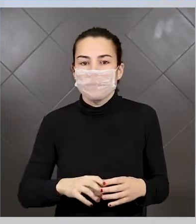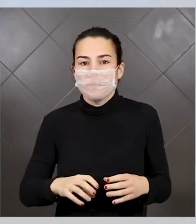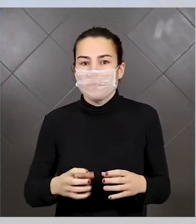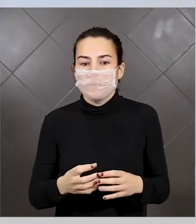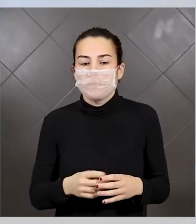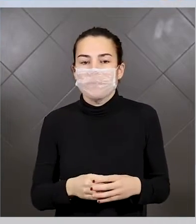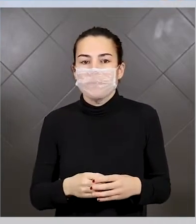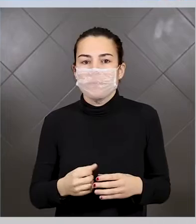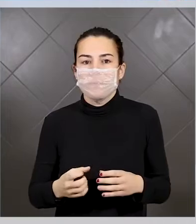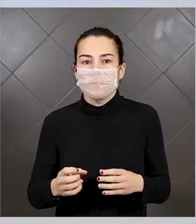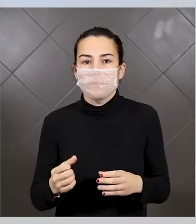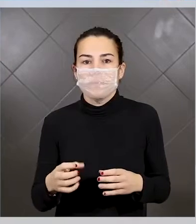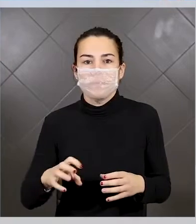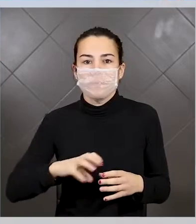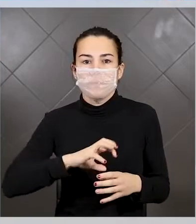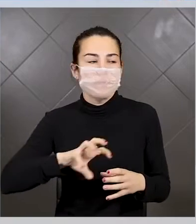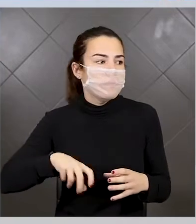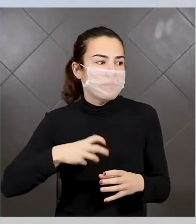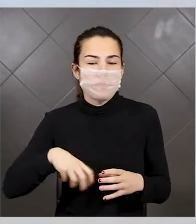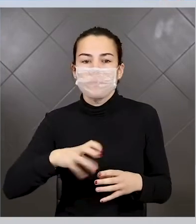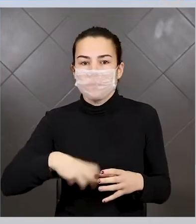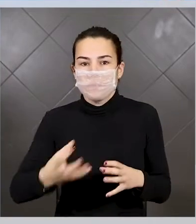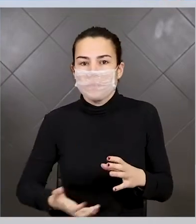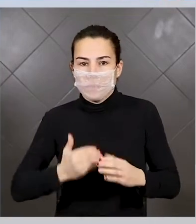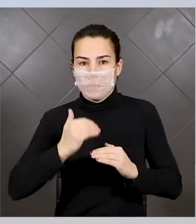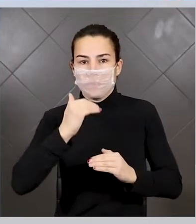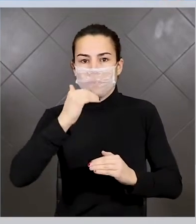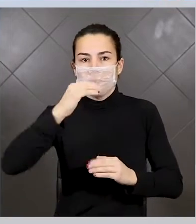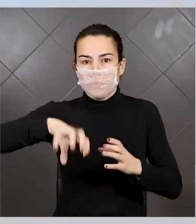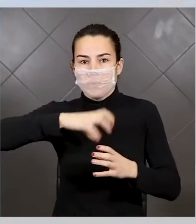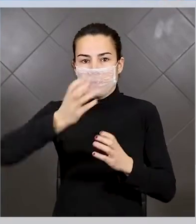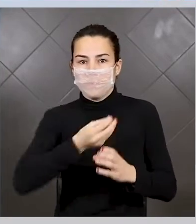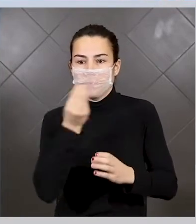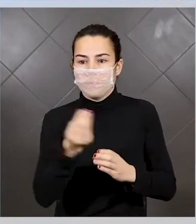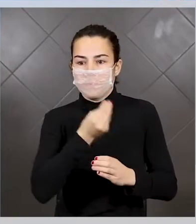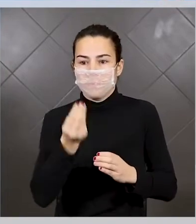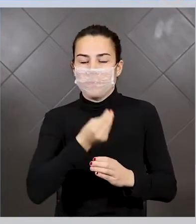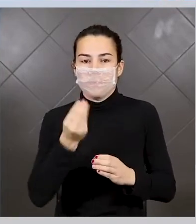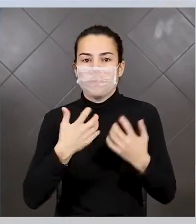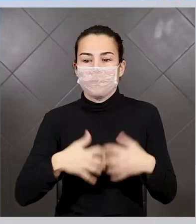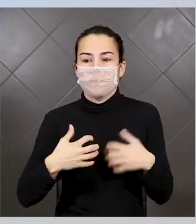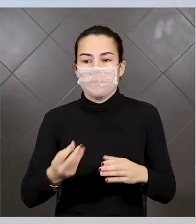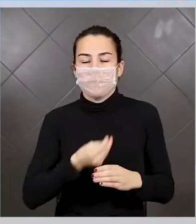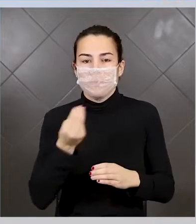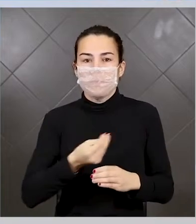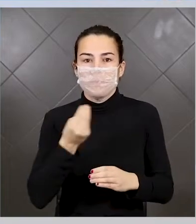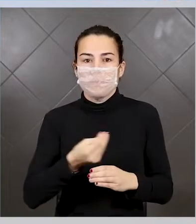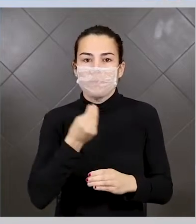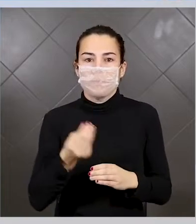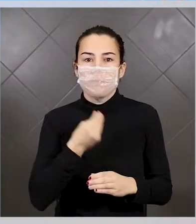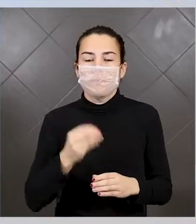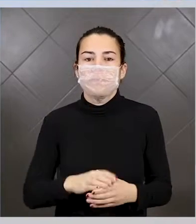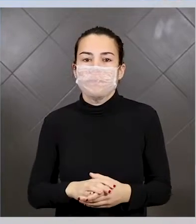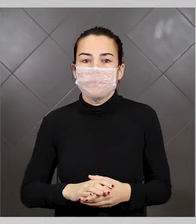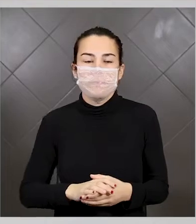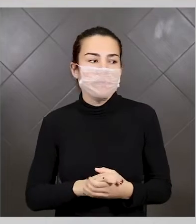en el fons del bol remunti cap a dalt i el munti tot. A vegades també la nata, a baix queda una mica de suero o de nata sense muntar, que